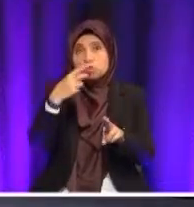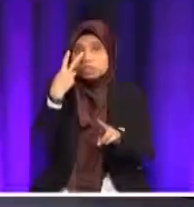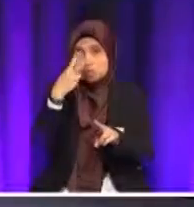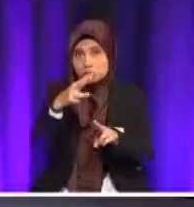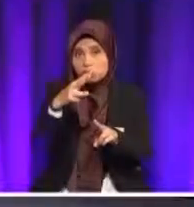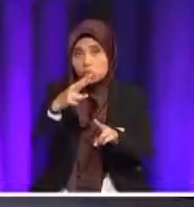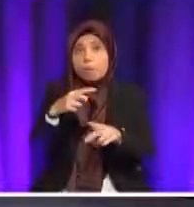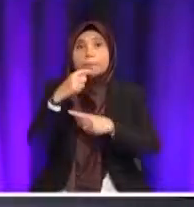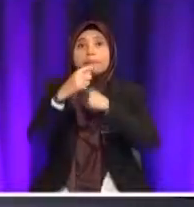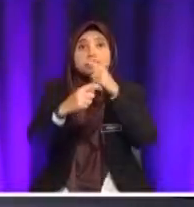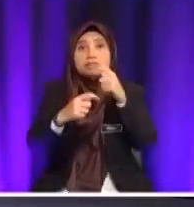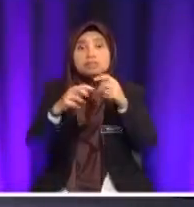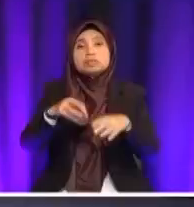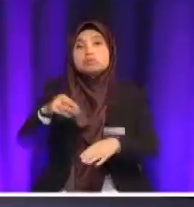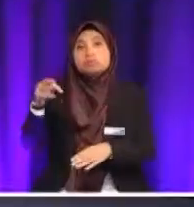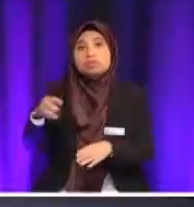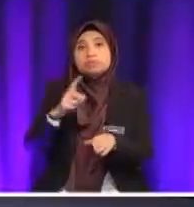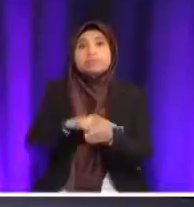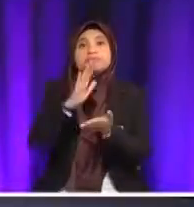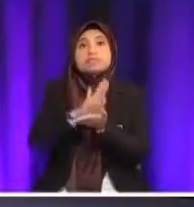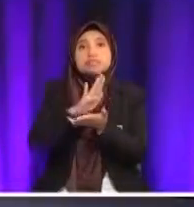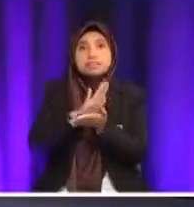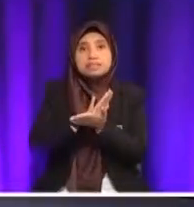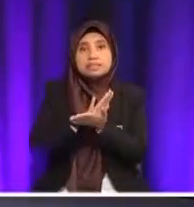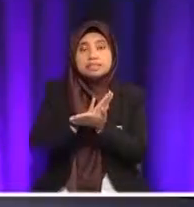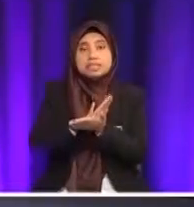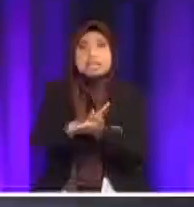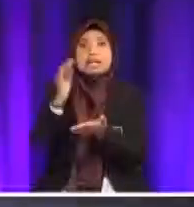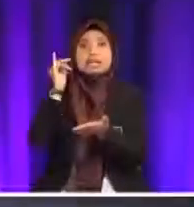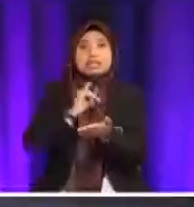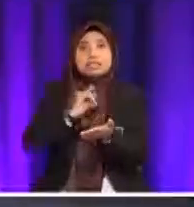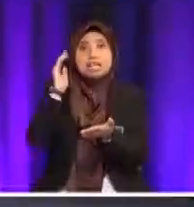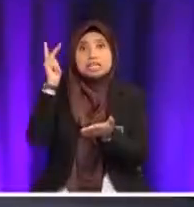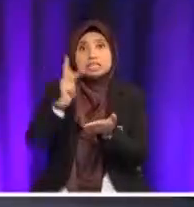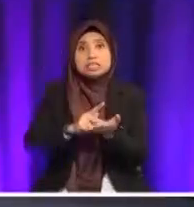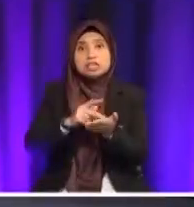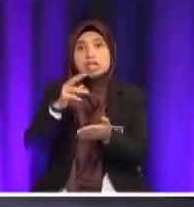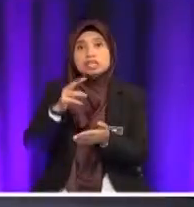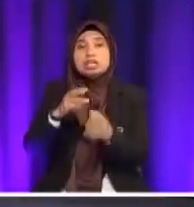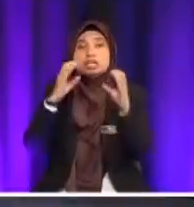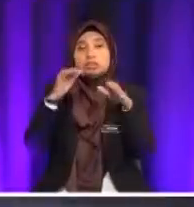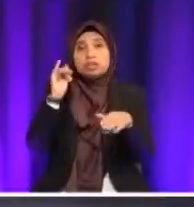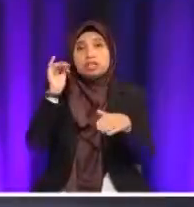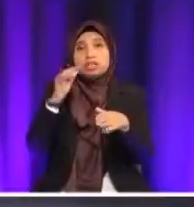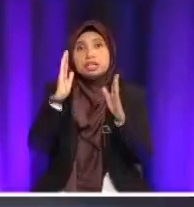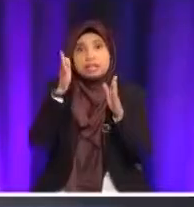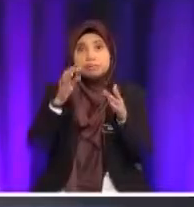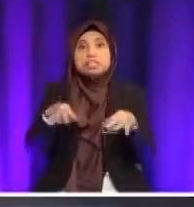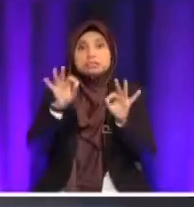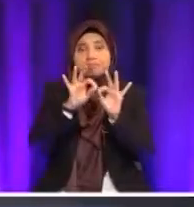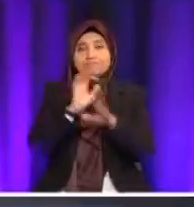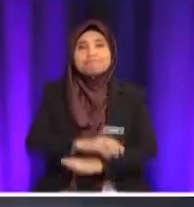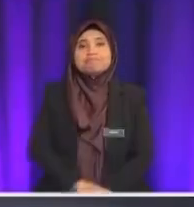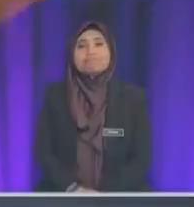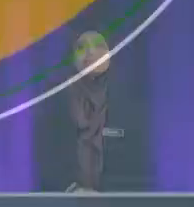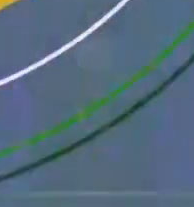murid-murid di sekolah dan untuk itu yang banyak pengalamannya dan saksikan dulu profil tetap